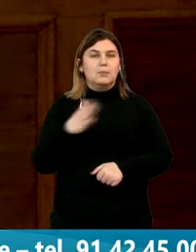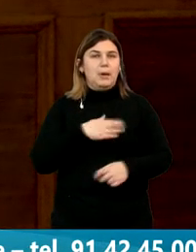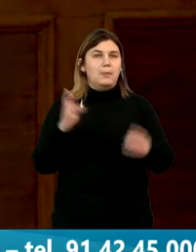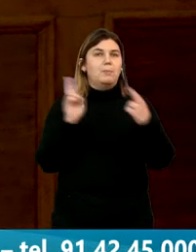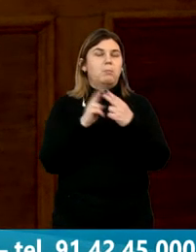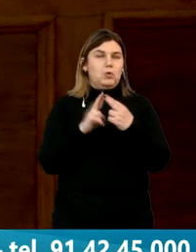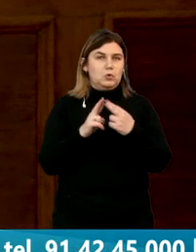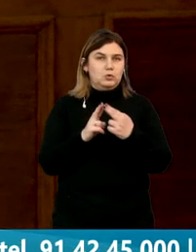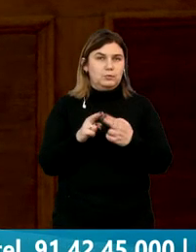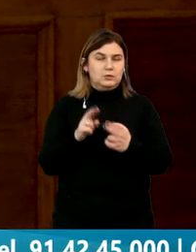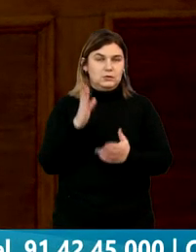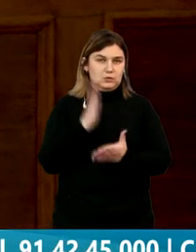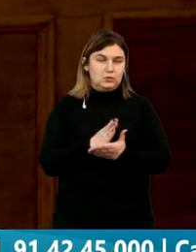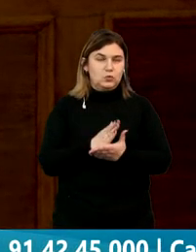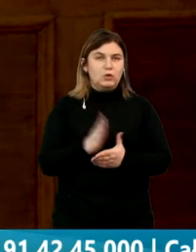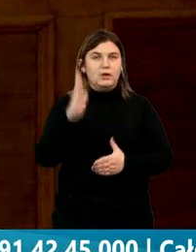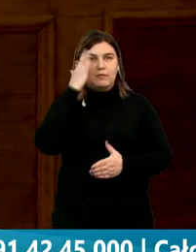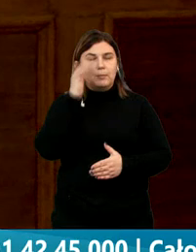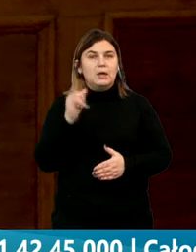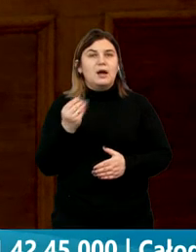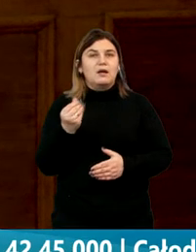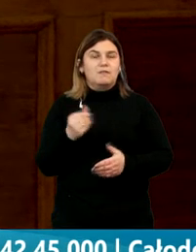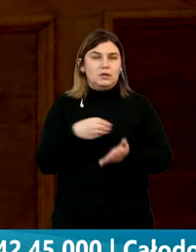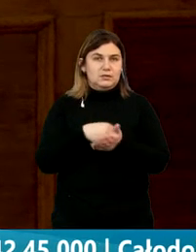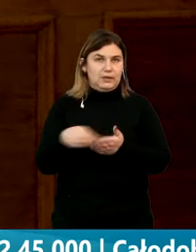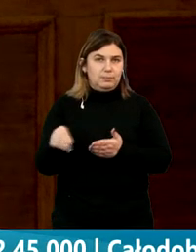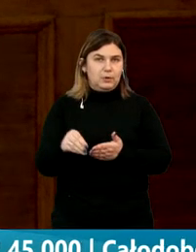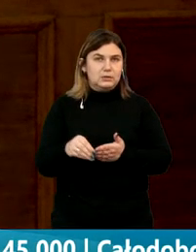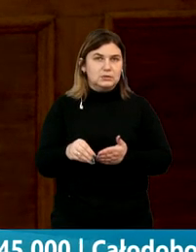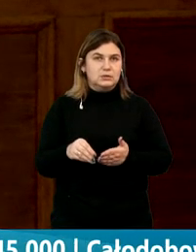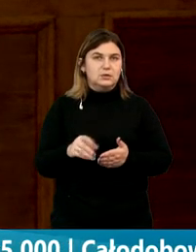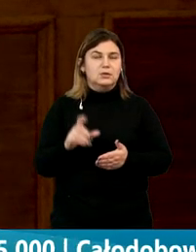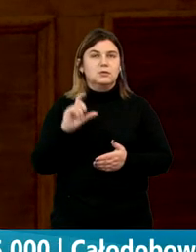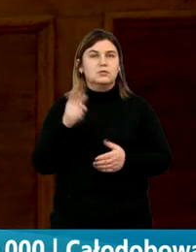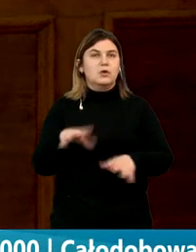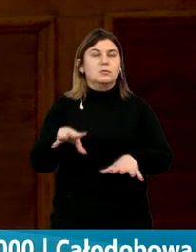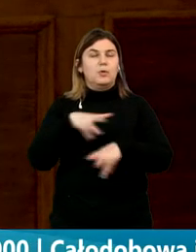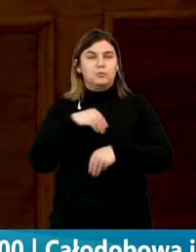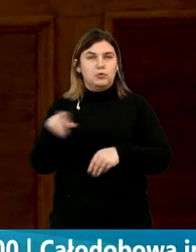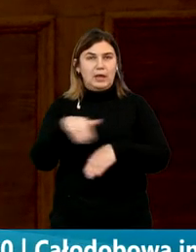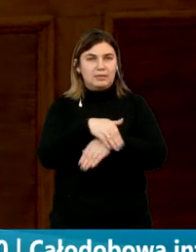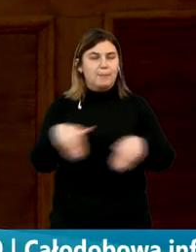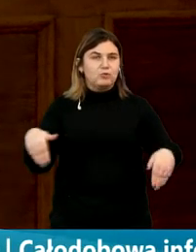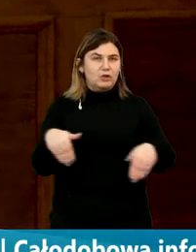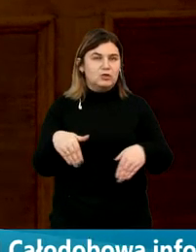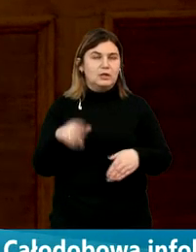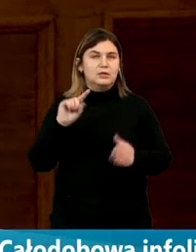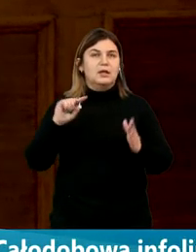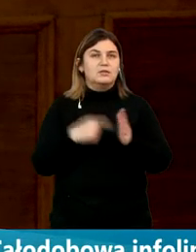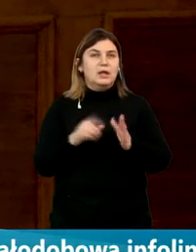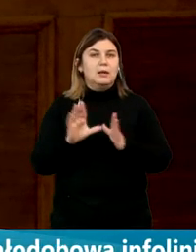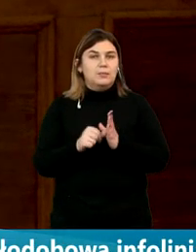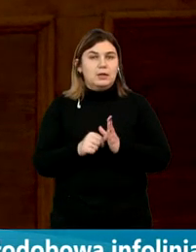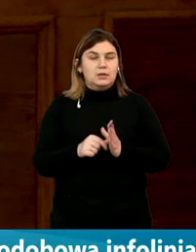i już wiem, jakie kwoty będziemy musieli zapłacić. Natomiast co do przejęcia tych nabrzeży, co oczywiście jest celem miasta,